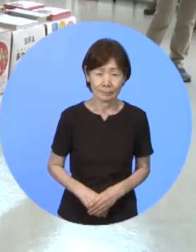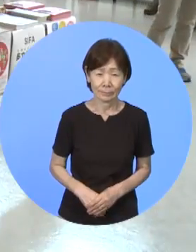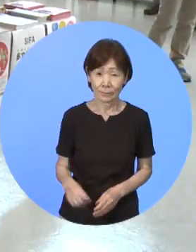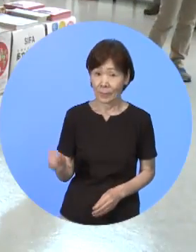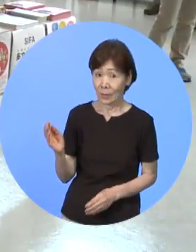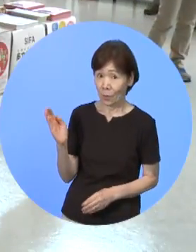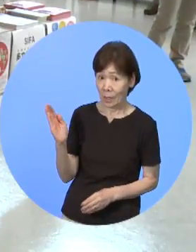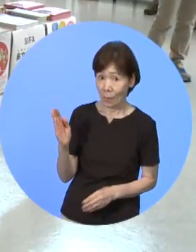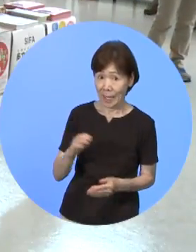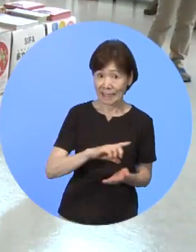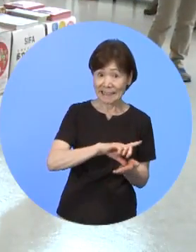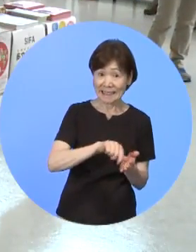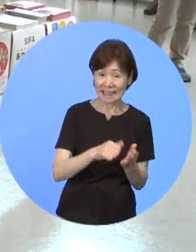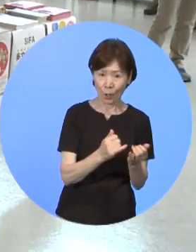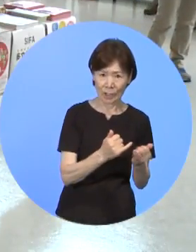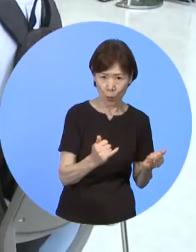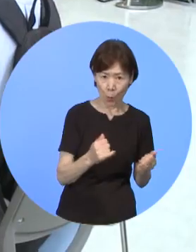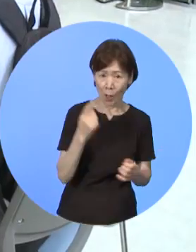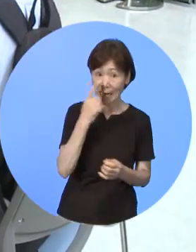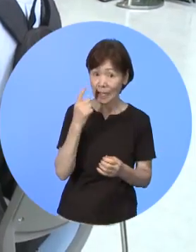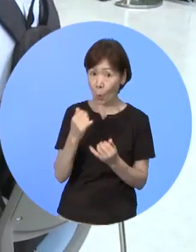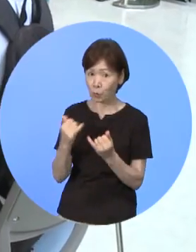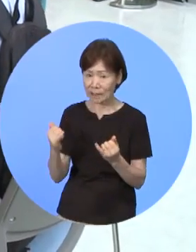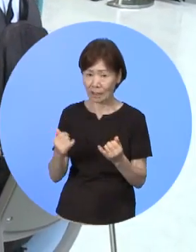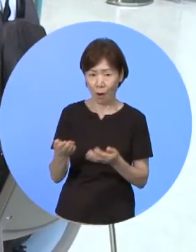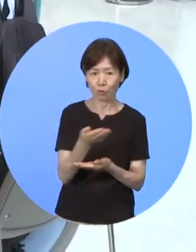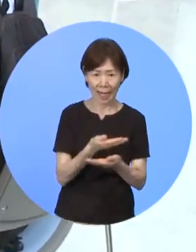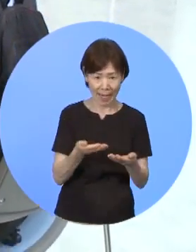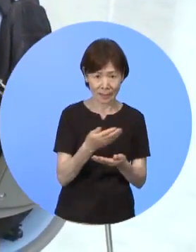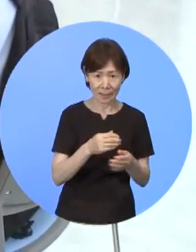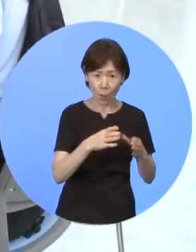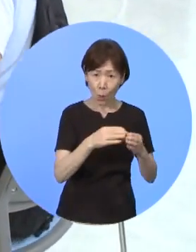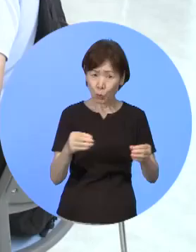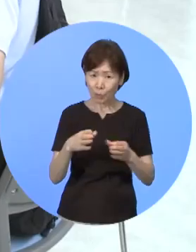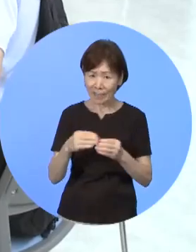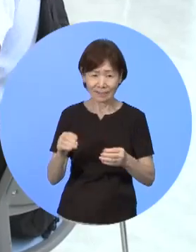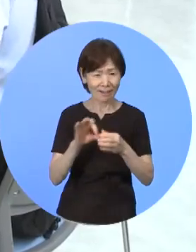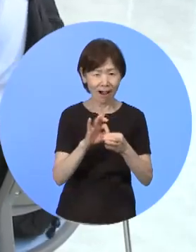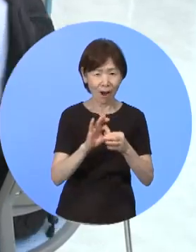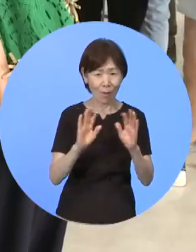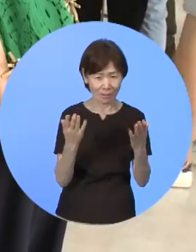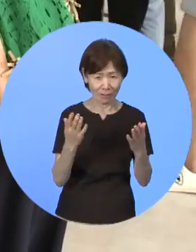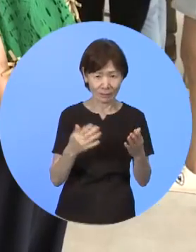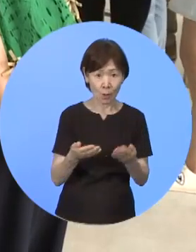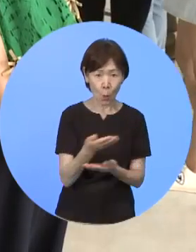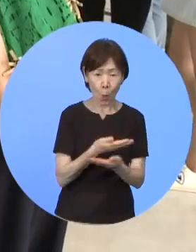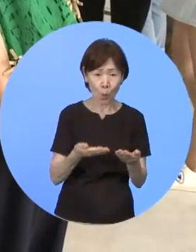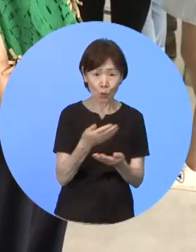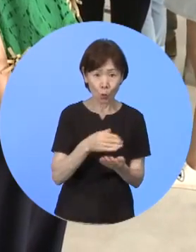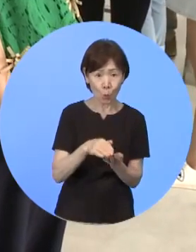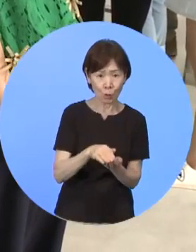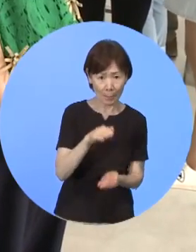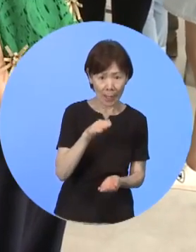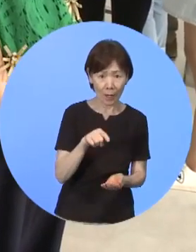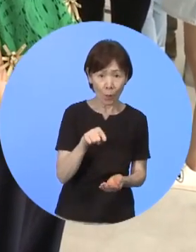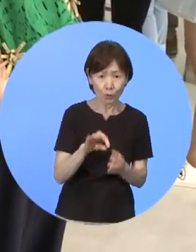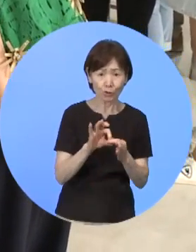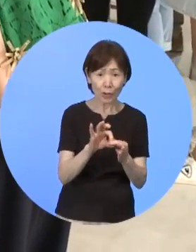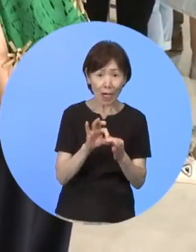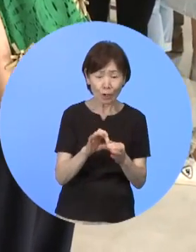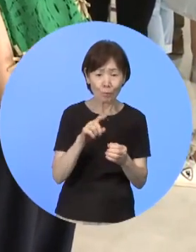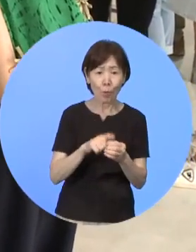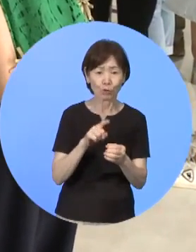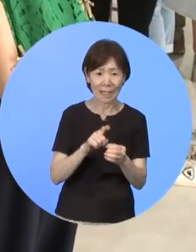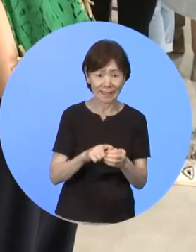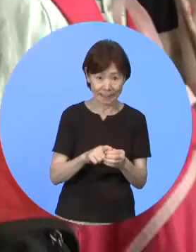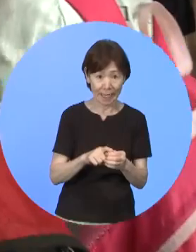これは地域の人と外国人が触れ合い、日本人、外国人が国籍に関わりなく交流を深め、つ